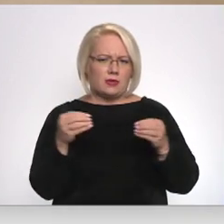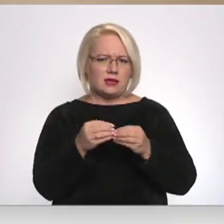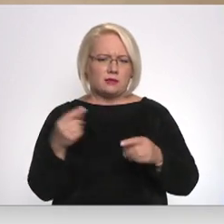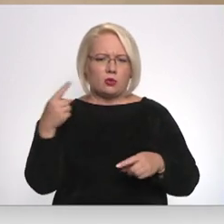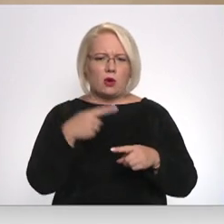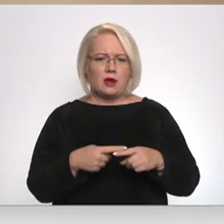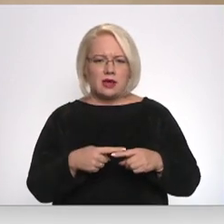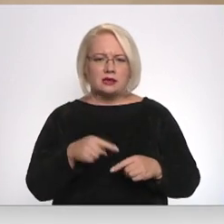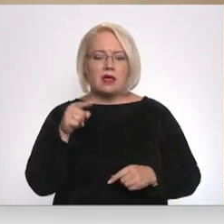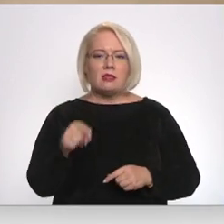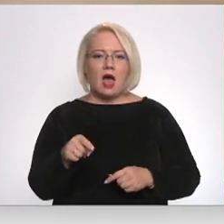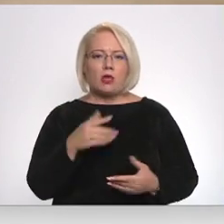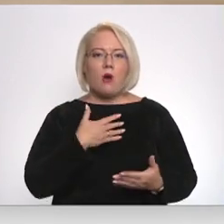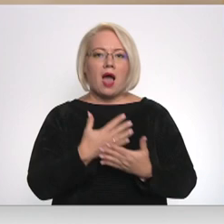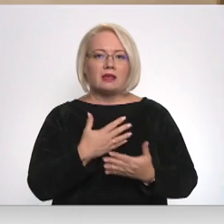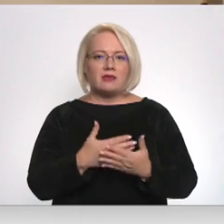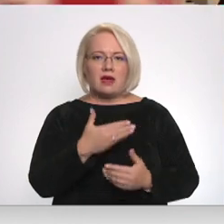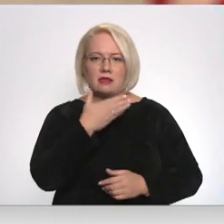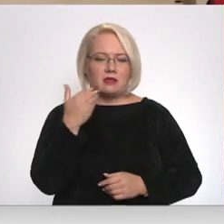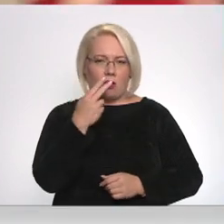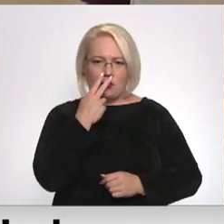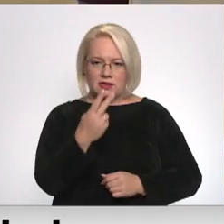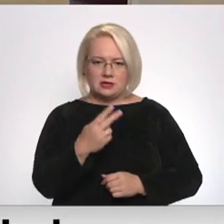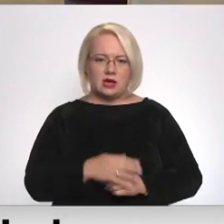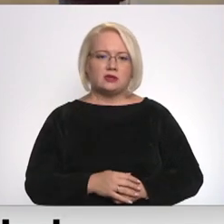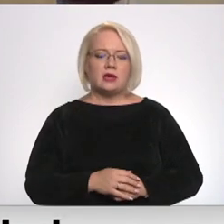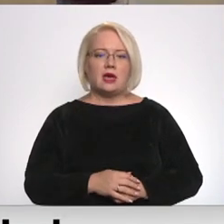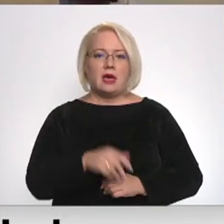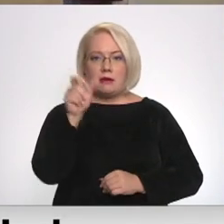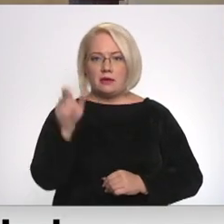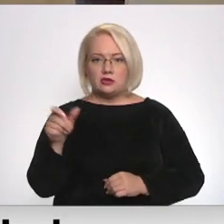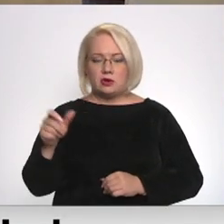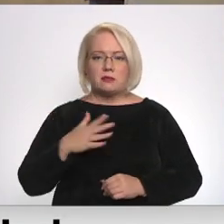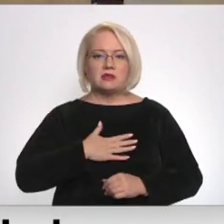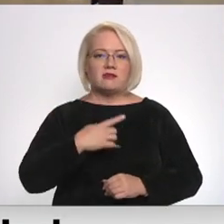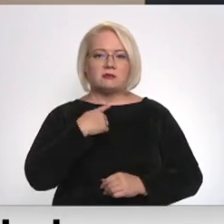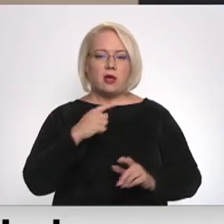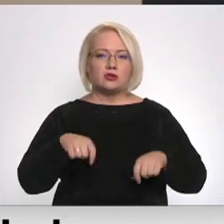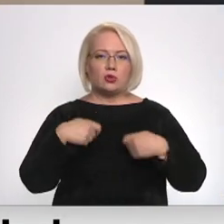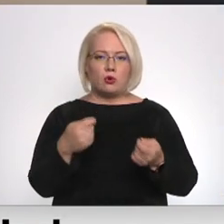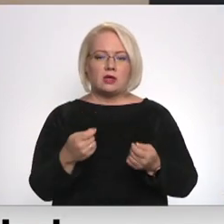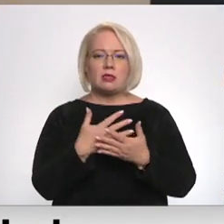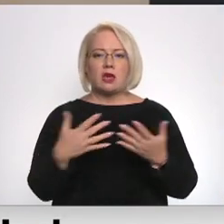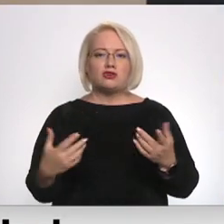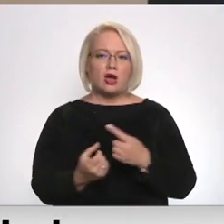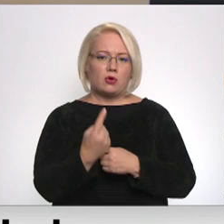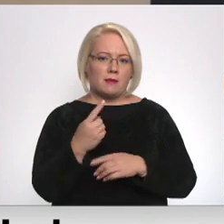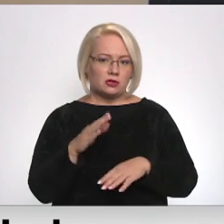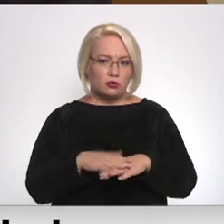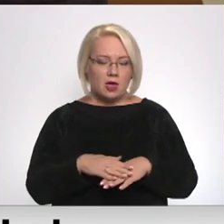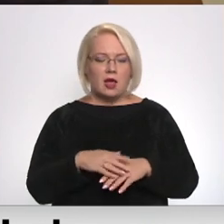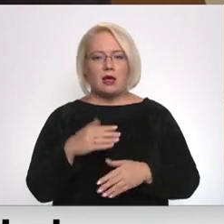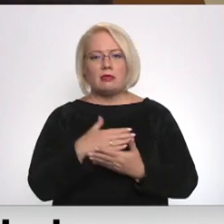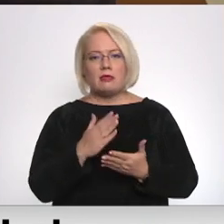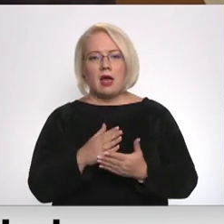vēliešanās šādu aktivitāti es neesmu redzējusi. Ļoti labi. Pilsoņiem savas balsis nodot ir svarīgi dažādu iemeslu dēļ. Daļa